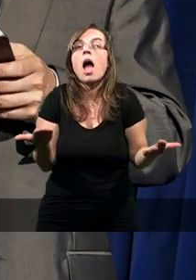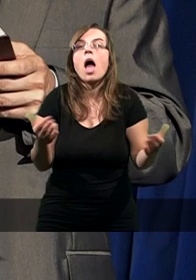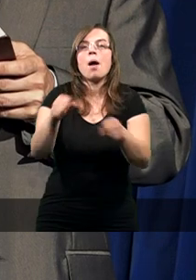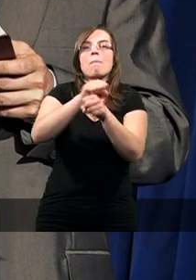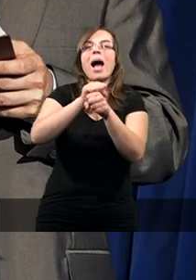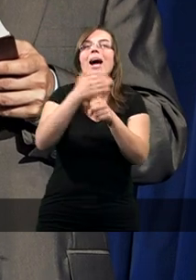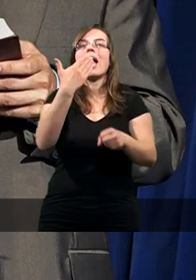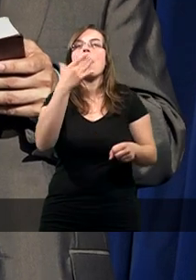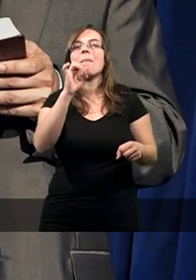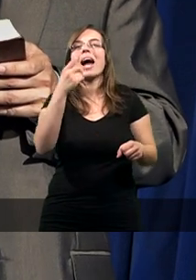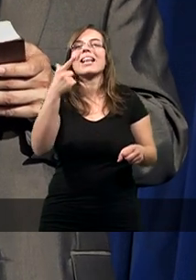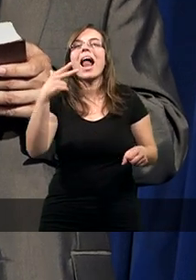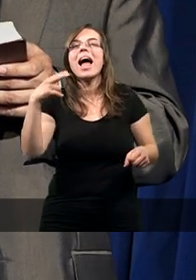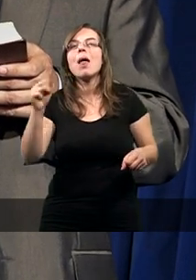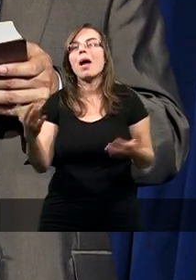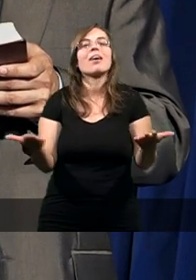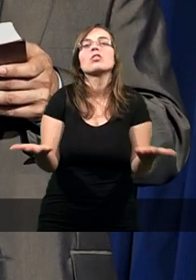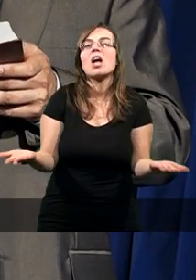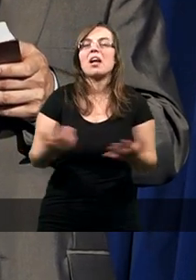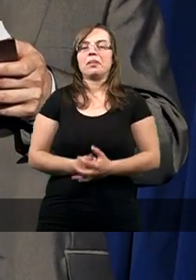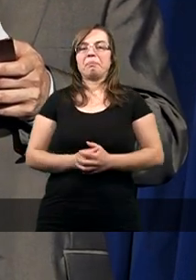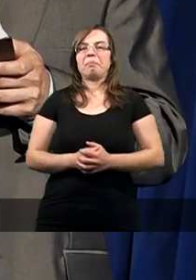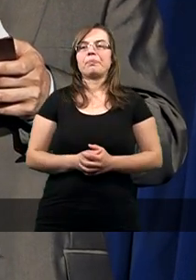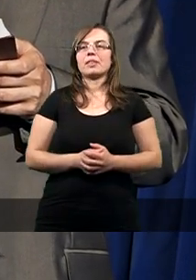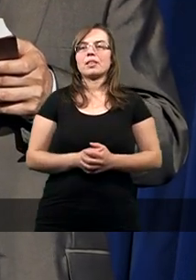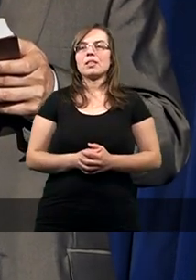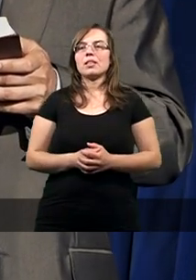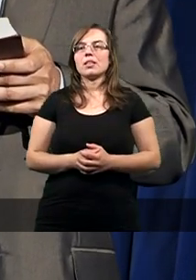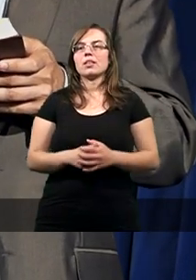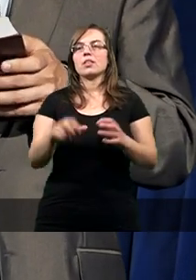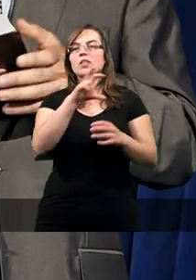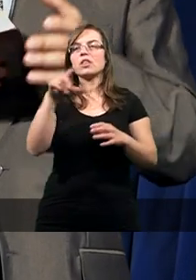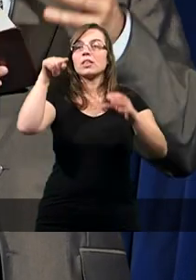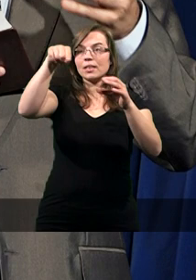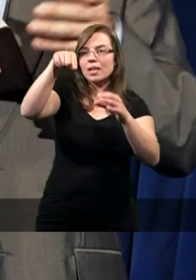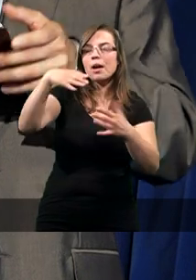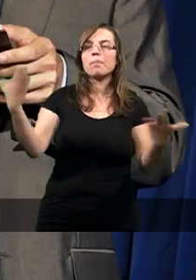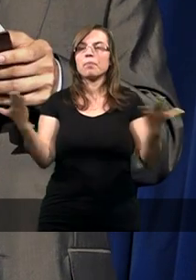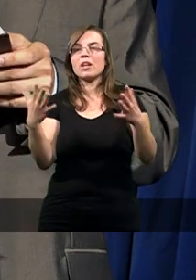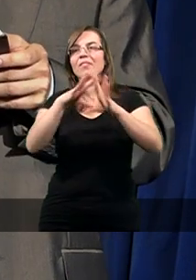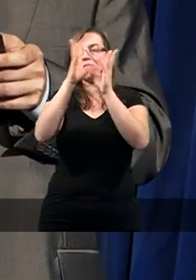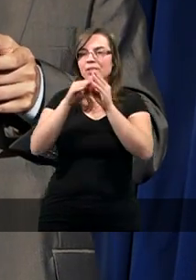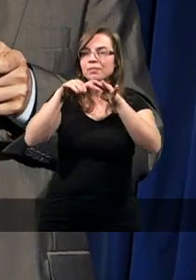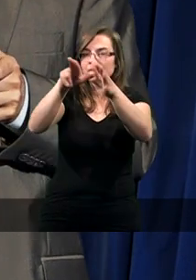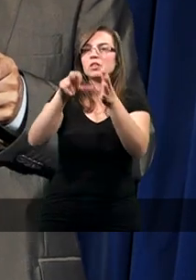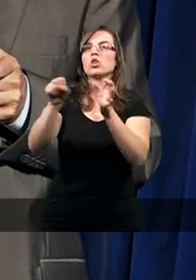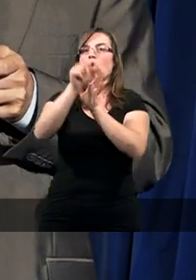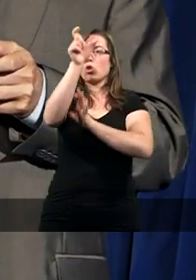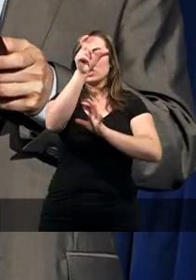była wtedy Maria Magdalena? Here at the cross on Golgotha. Czy tam gdzieś przy